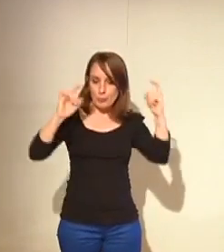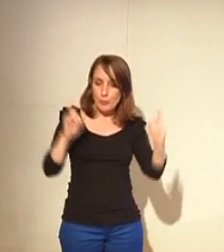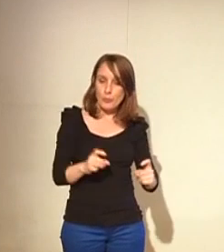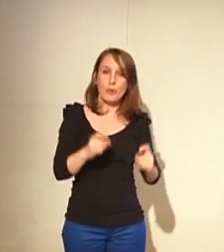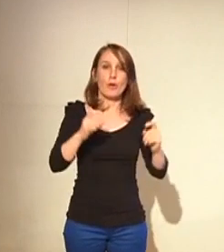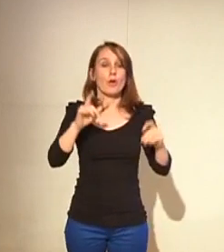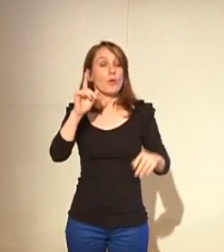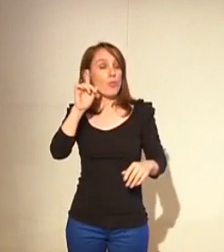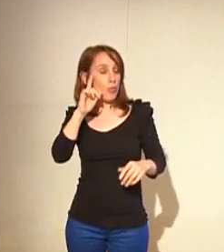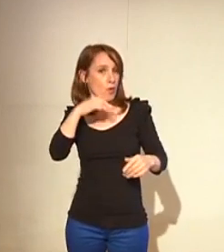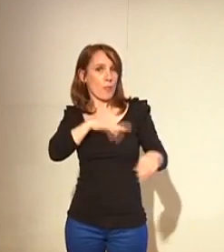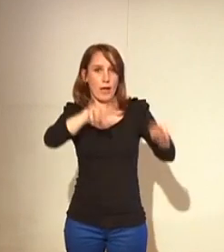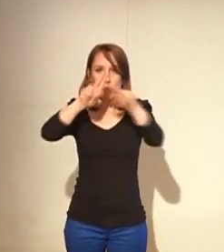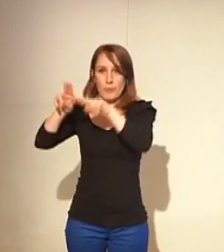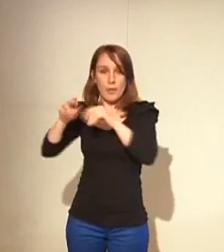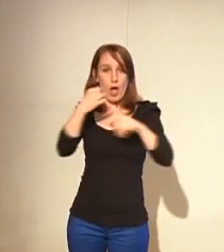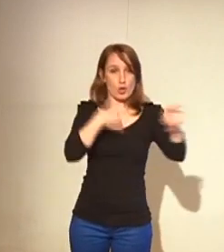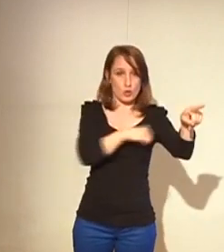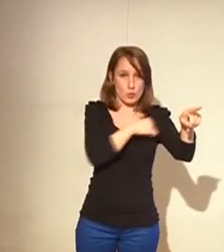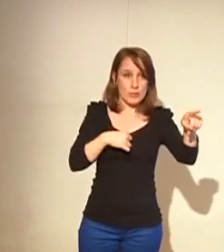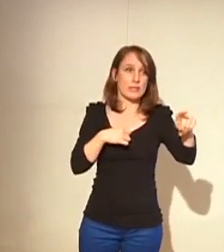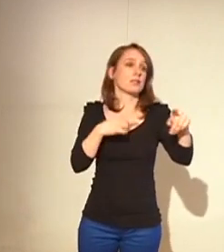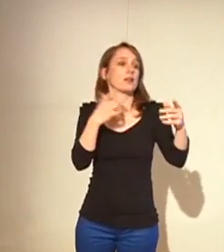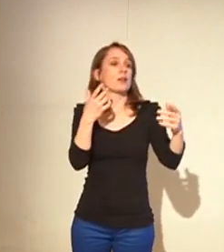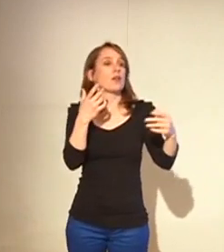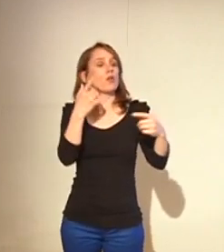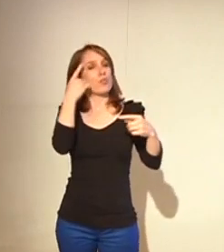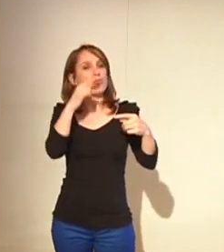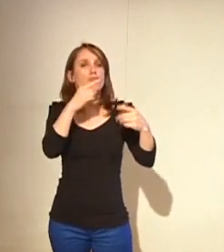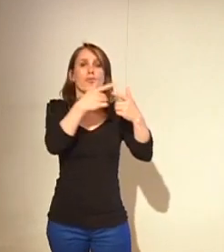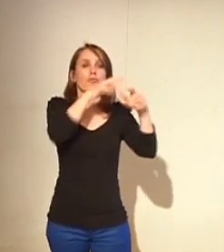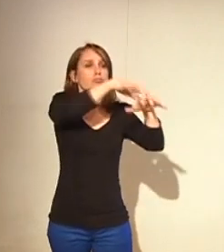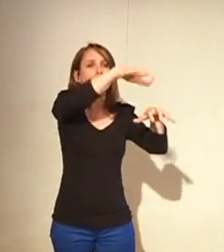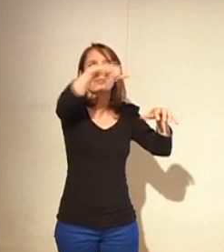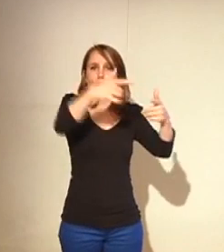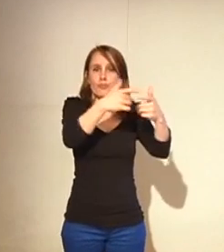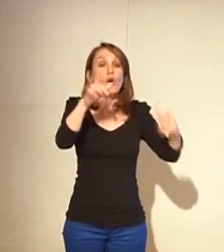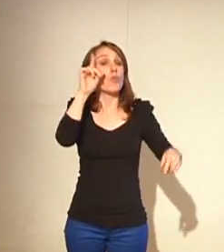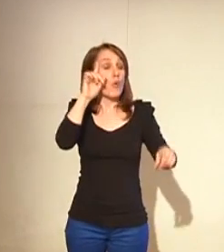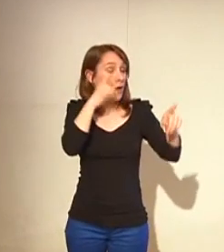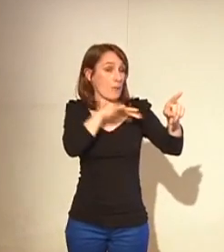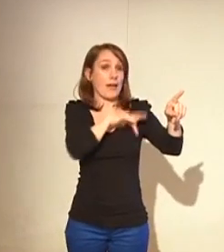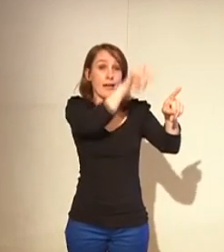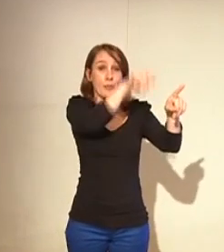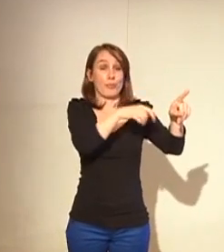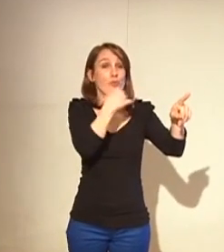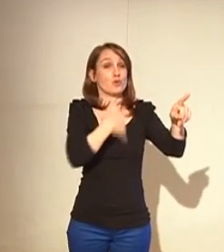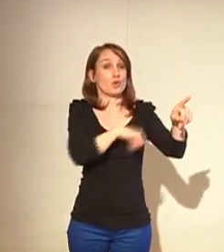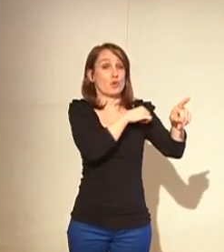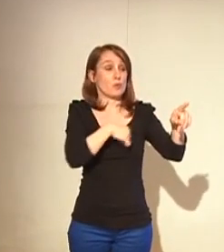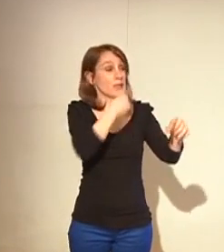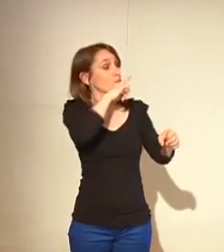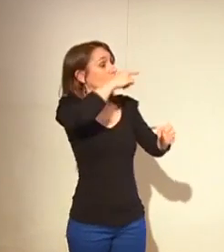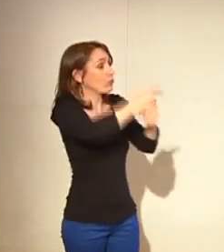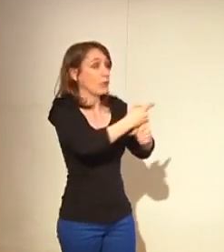aux travaux qui ont été faits en Suisse notamment sur le saint-gotard et le saint plomb pourquoi parce que les Suisses ont imposé des péages au camion